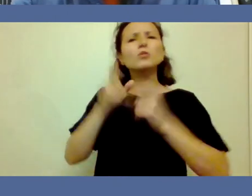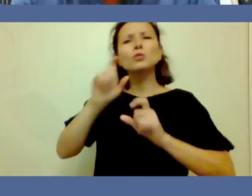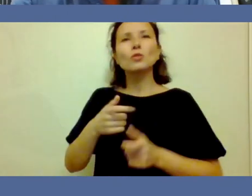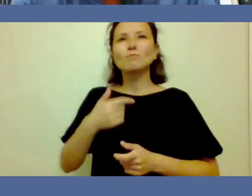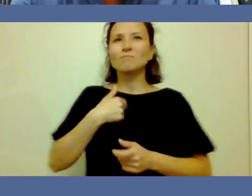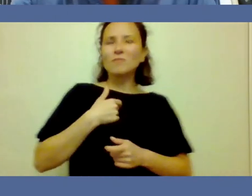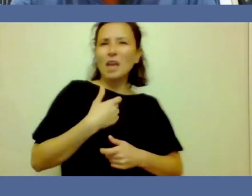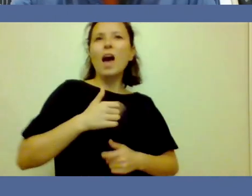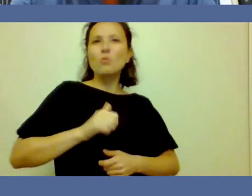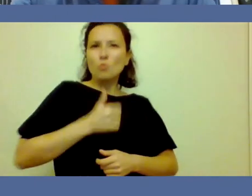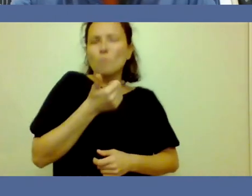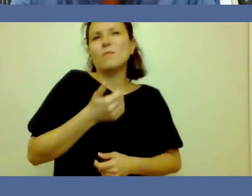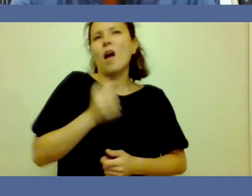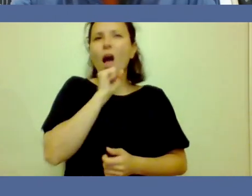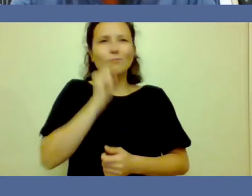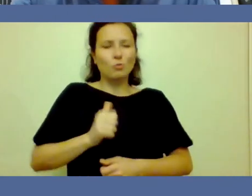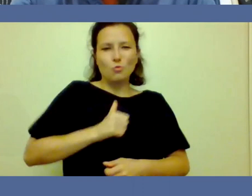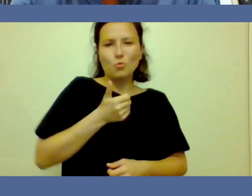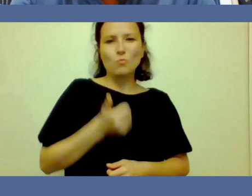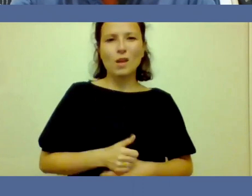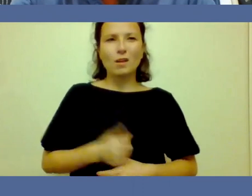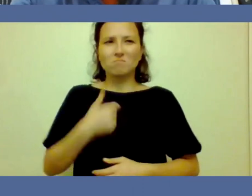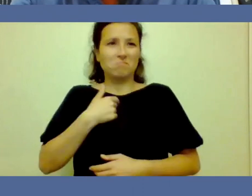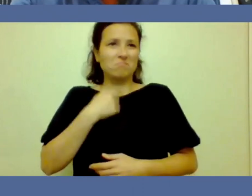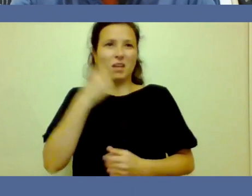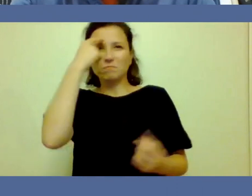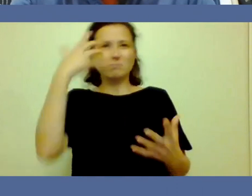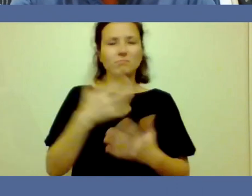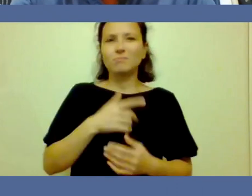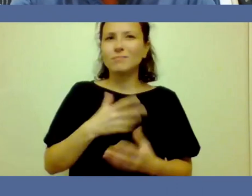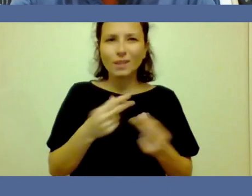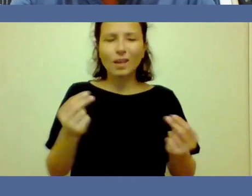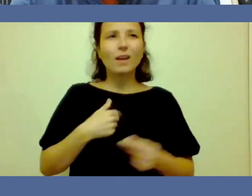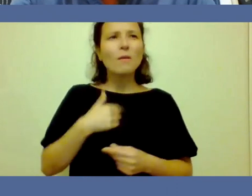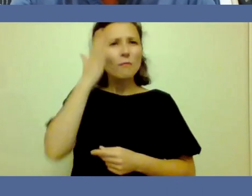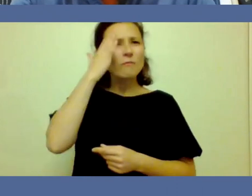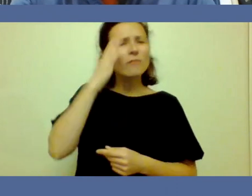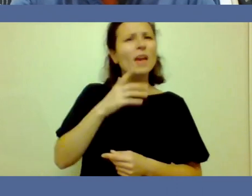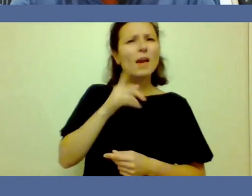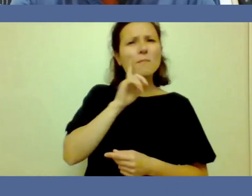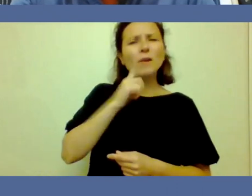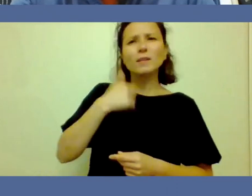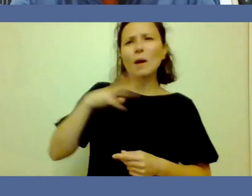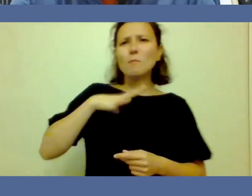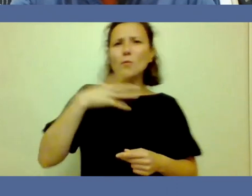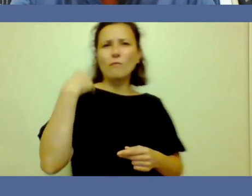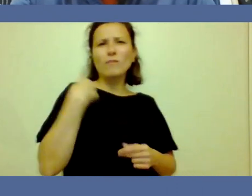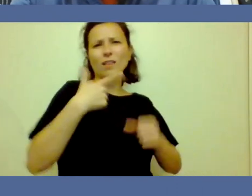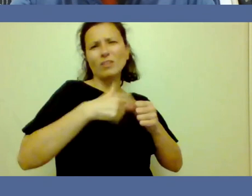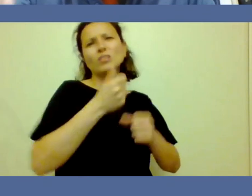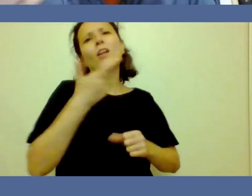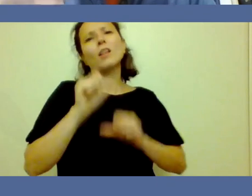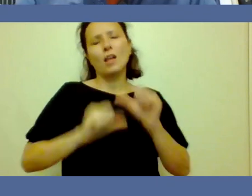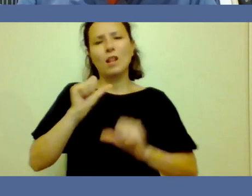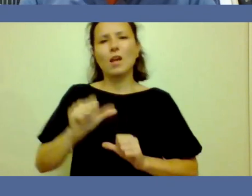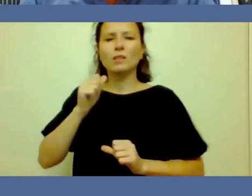dumna, absolutnie jestem dumna i właściwie mnie to nie zaskakuje, dlatego że wie pan, kiedy ja miałam 20 parę lat, to przecież wtedy weszłam